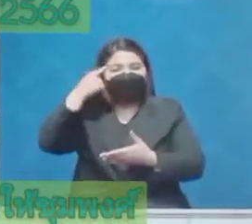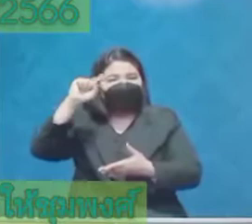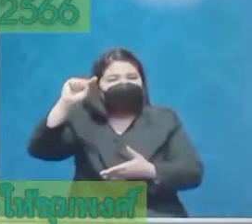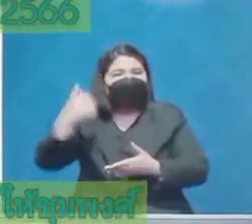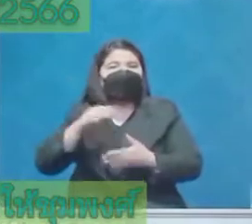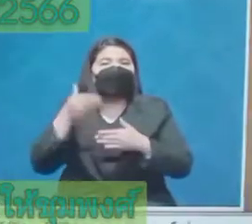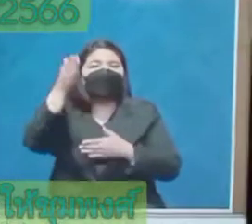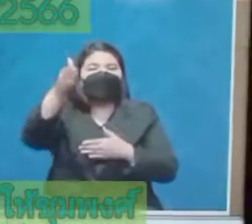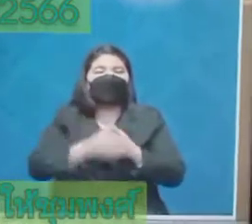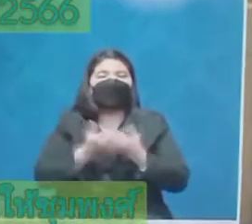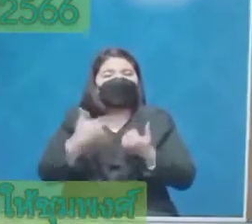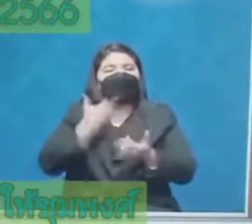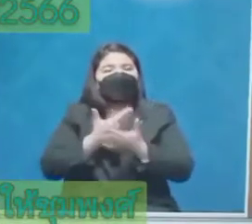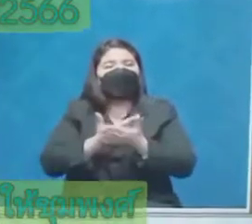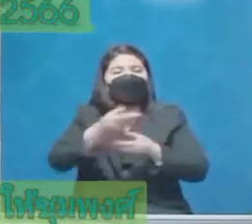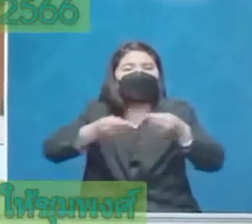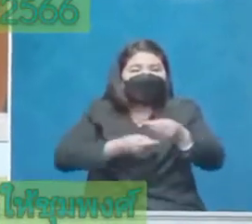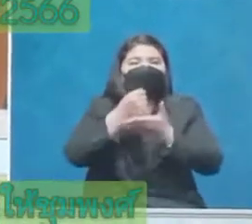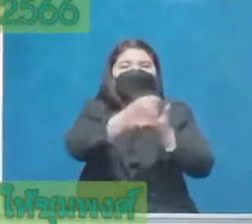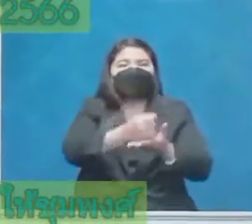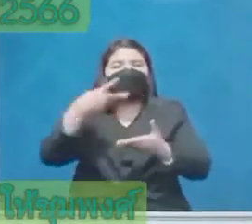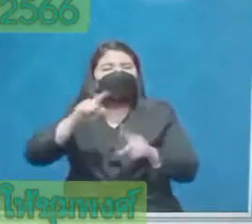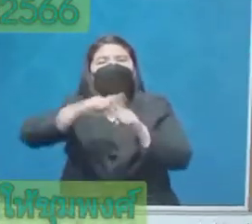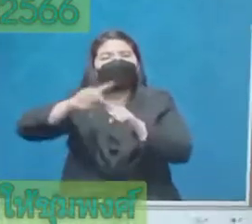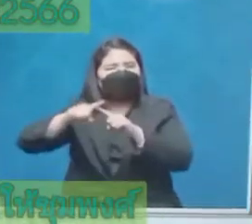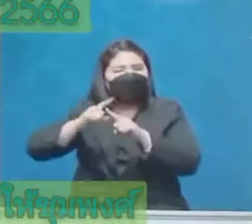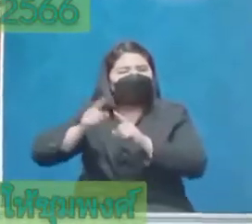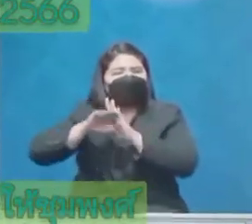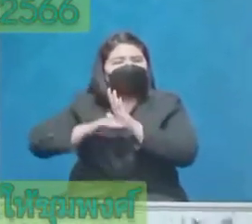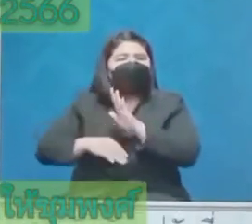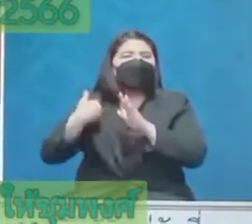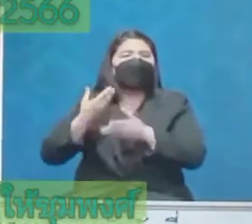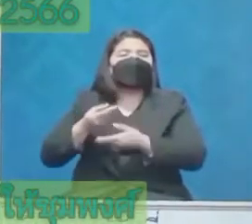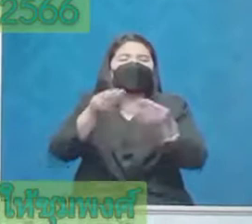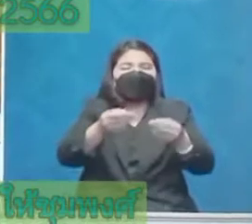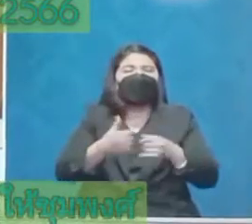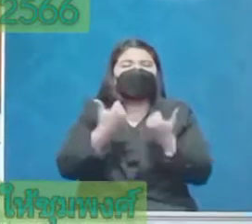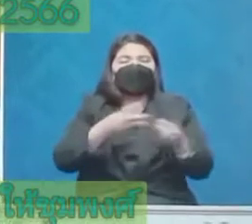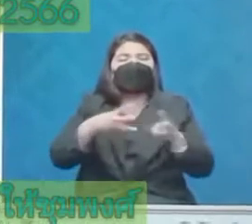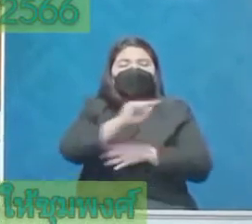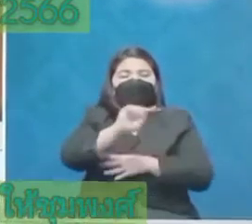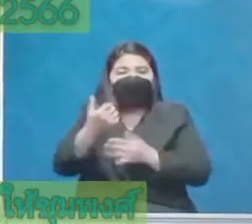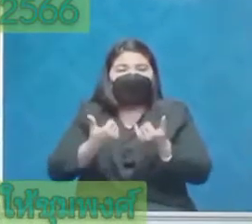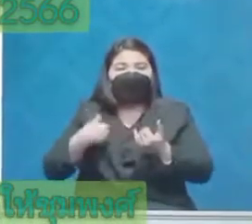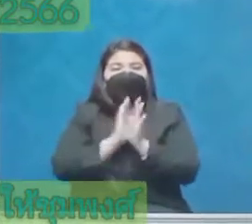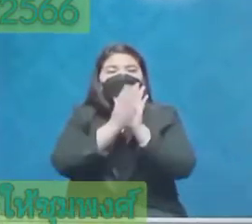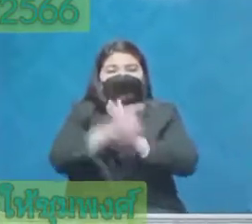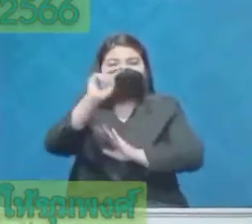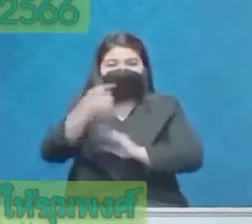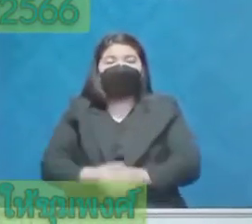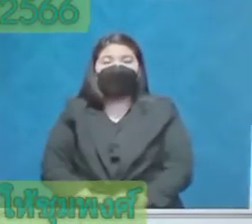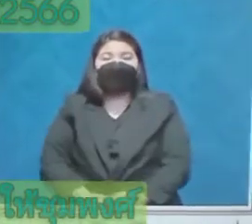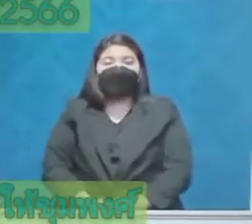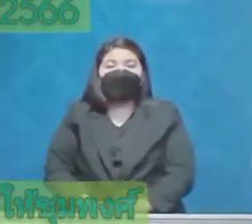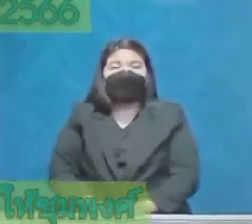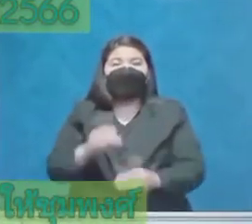ยได้ทั้งค่าชดเชยได้ทั้งเยียวยาและได้ผลประโยชน์ตามมาอีกนะจากการลงทุนดังกล่าวนั่นคือแนวทางใหม่ที่เราได้ปรับไปนะครับโ